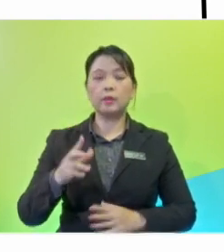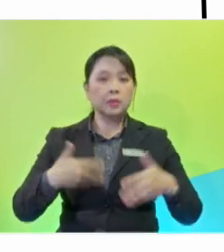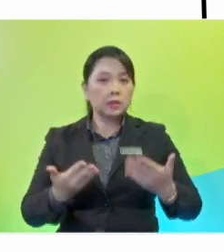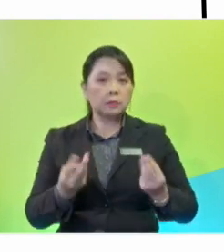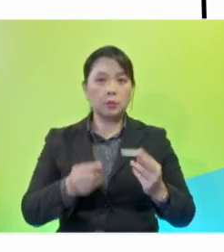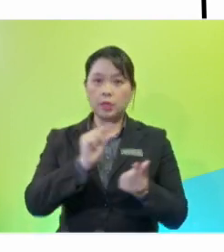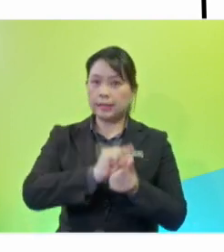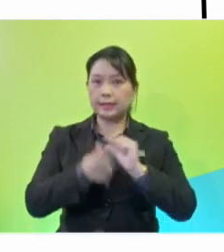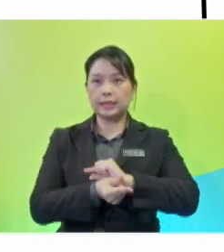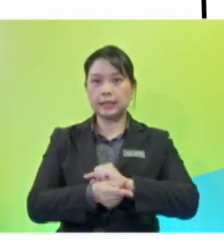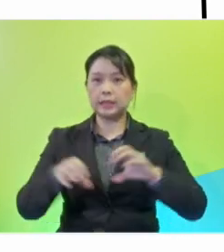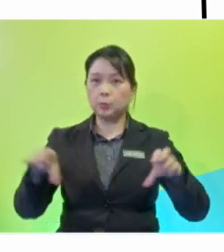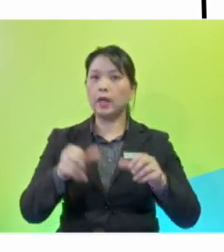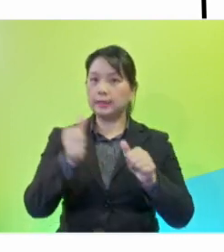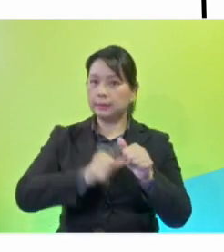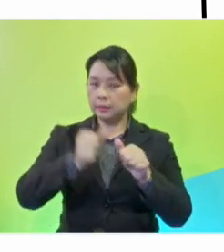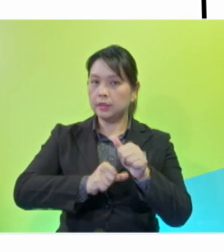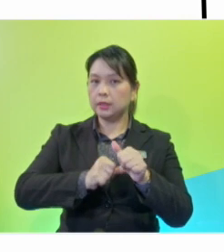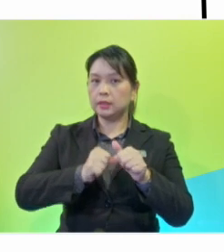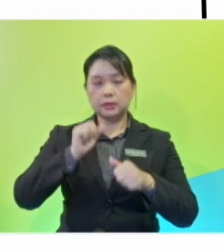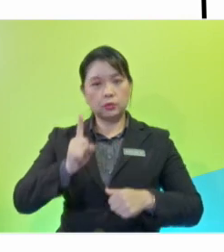kita buat satu persatu Oke